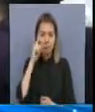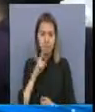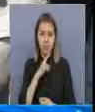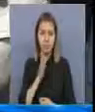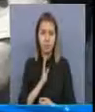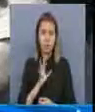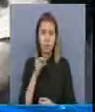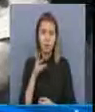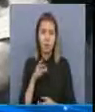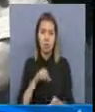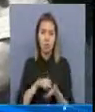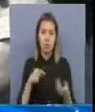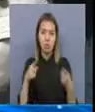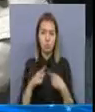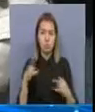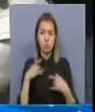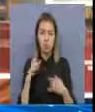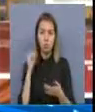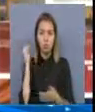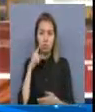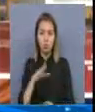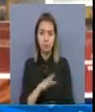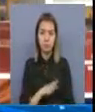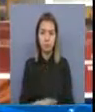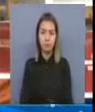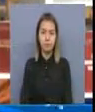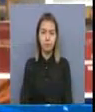кәсіпорындарды цифрландыруға қатысты нақты шаралар бекітілген.